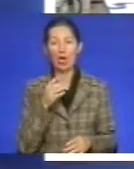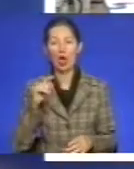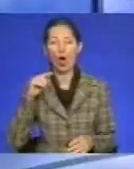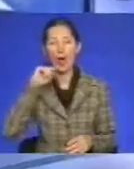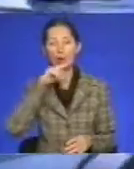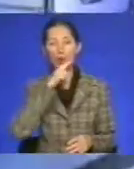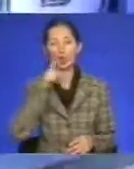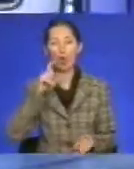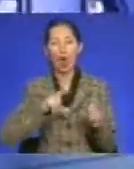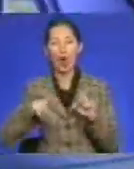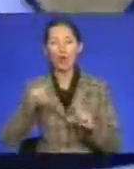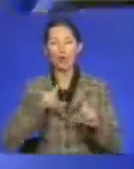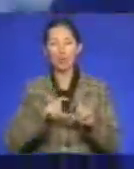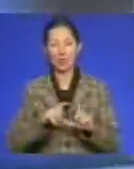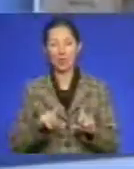університету.